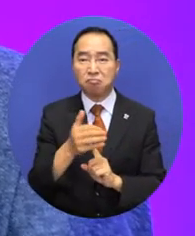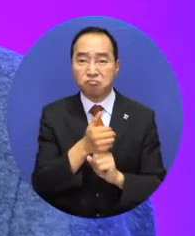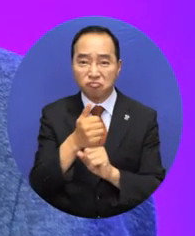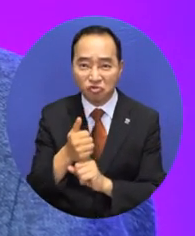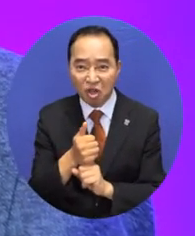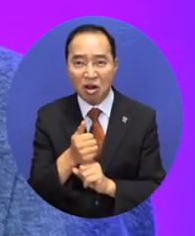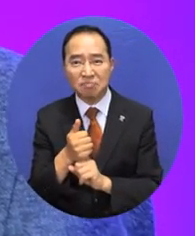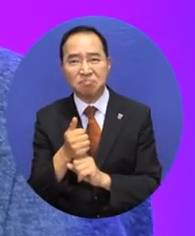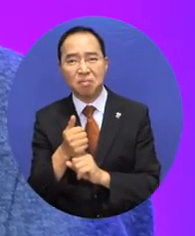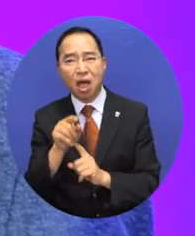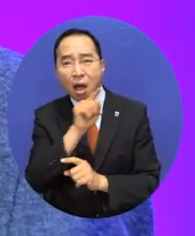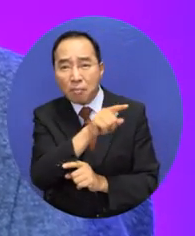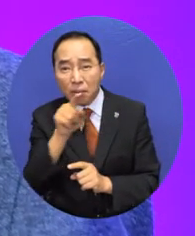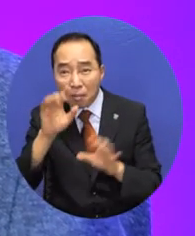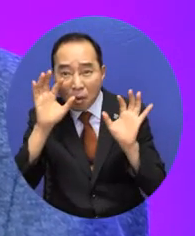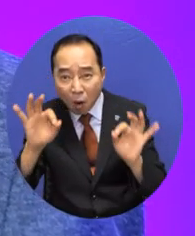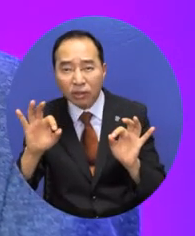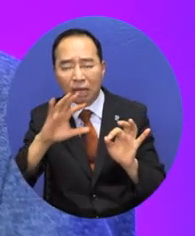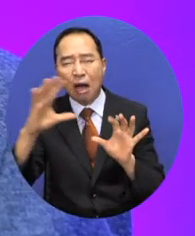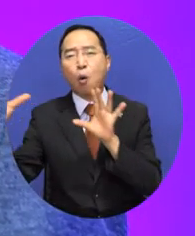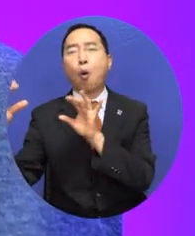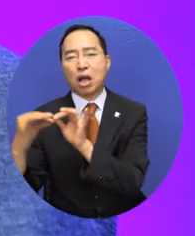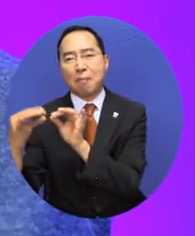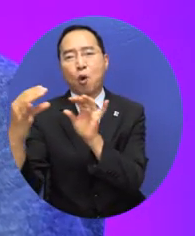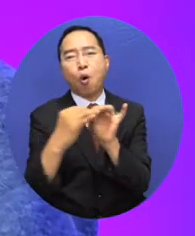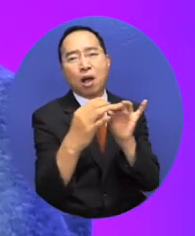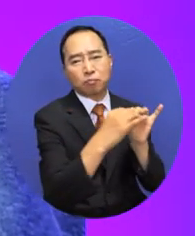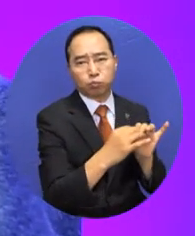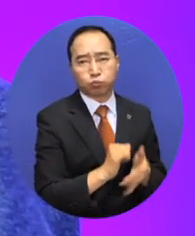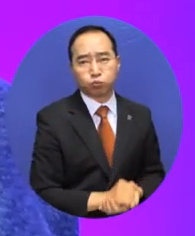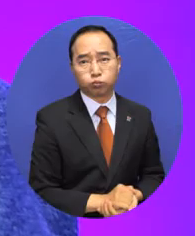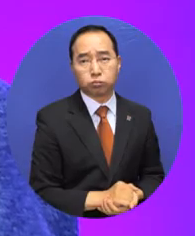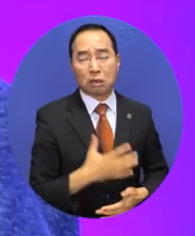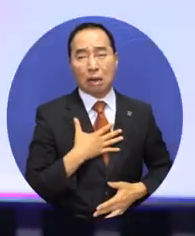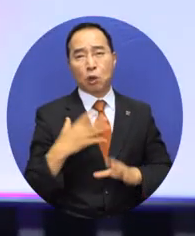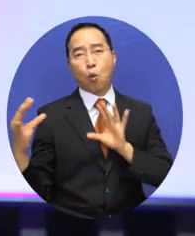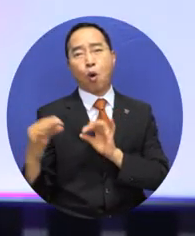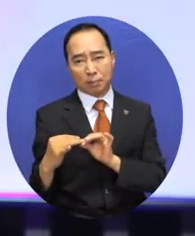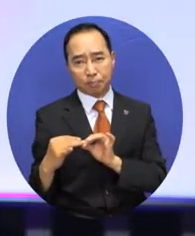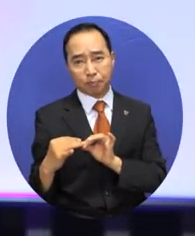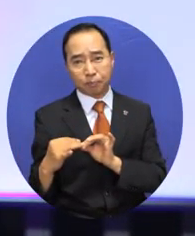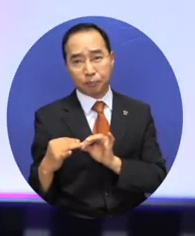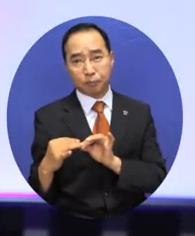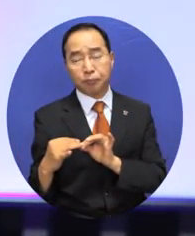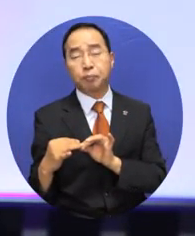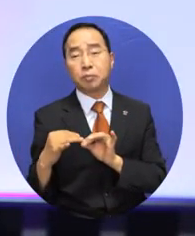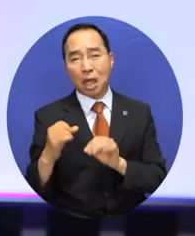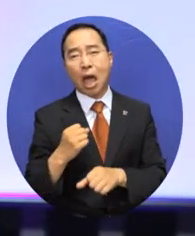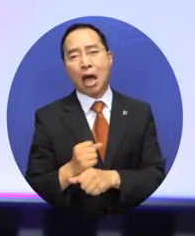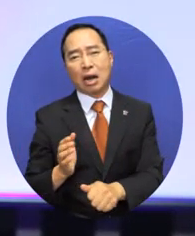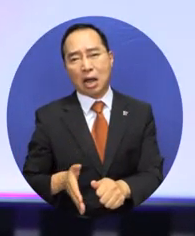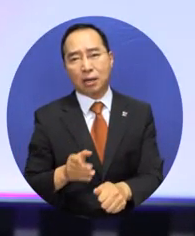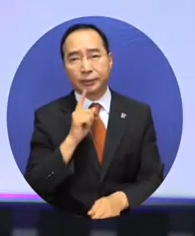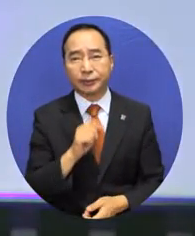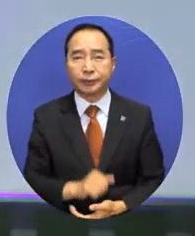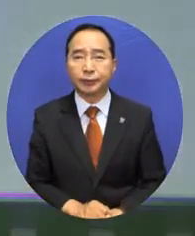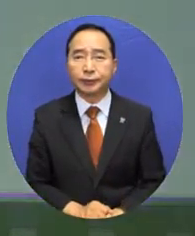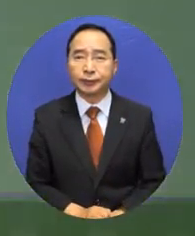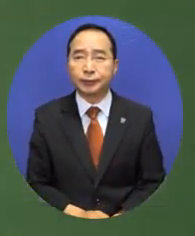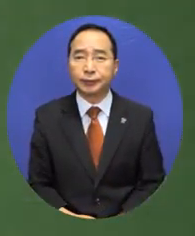한마디로 요약한다면 공감입니다. 그러니까 인류의 성인들은 우리에게 공감하라고 말을 하고 있는 것입니다.